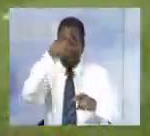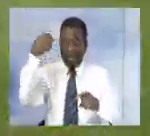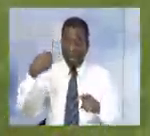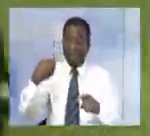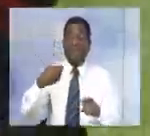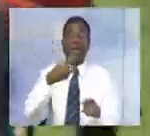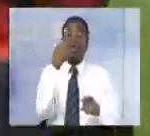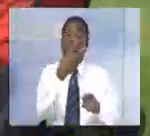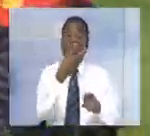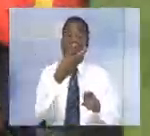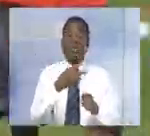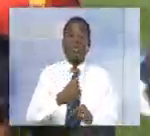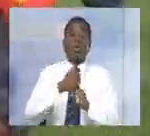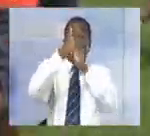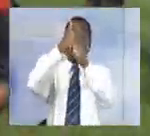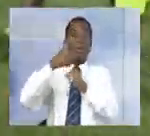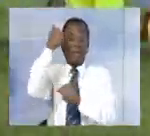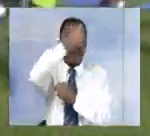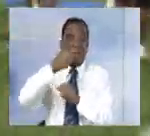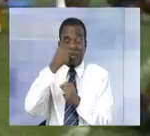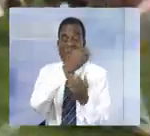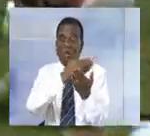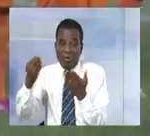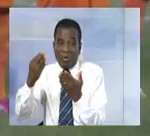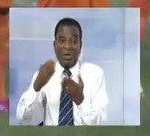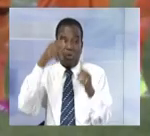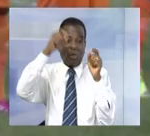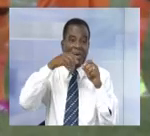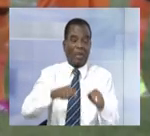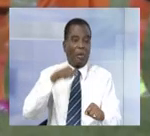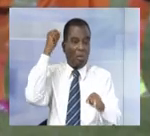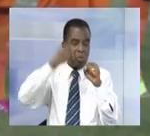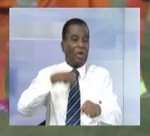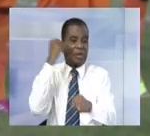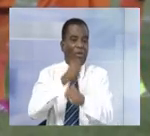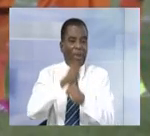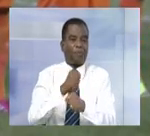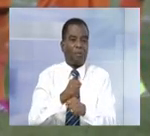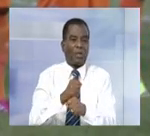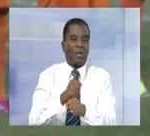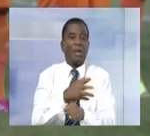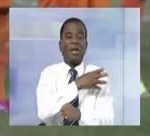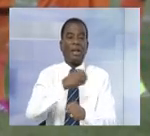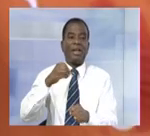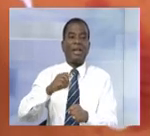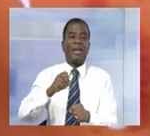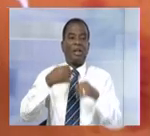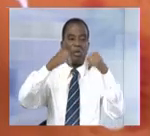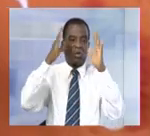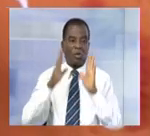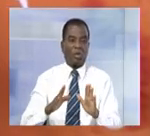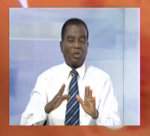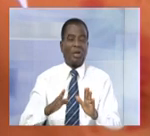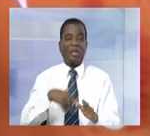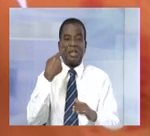manquées, et face au Mali, demi-finaliste des 2 dernières éditions. Certes, orphelin de Didier Drogba, les Ivoiriens peuvent miser sur